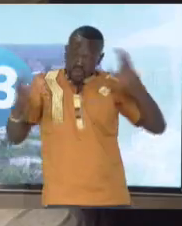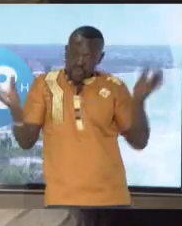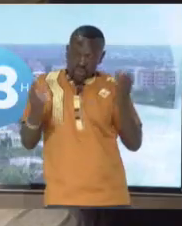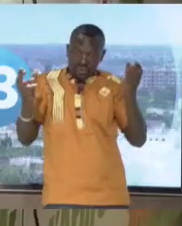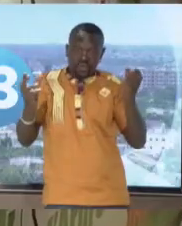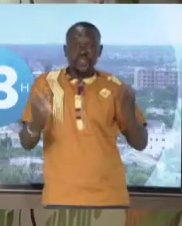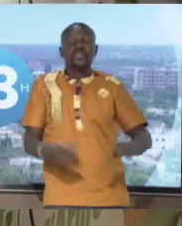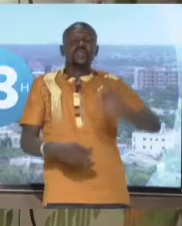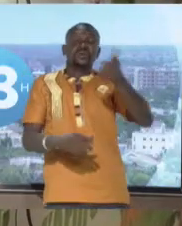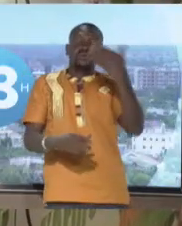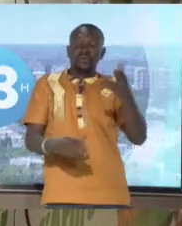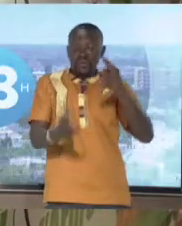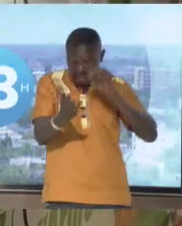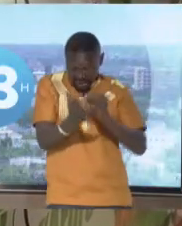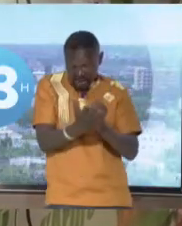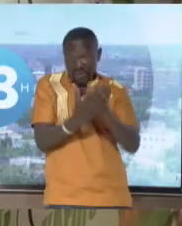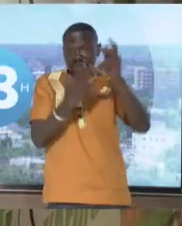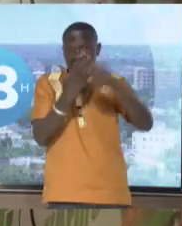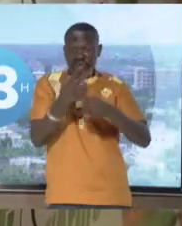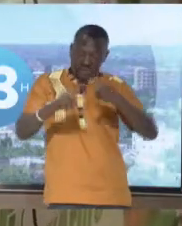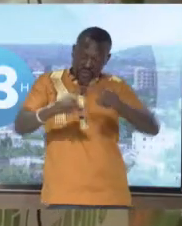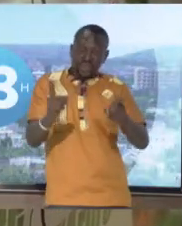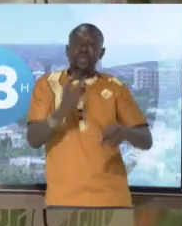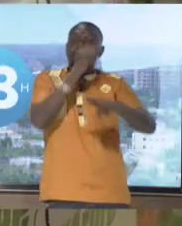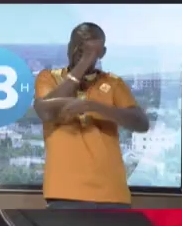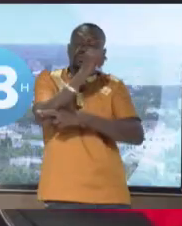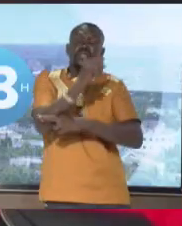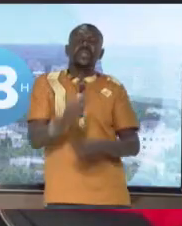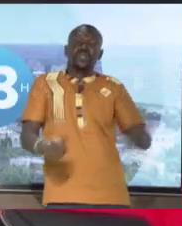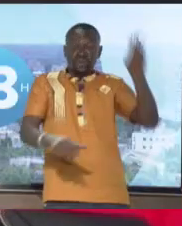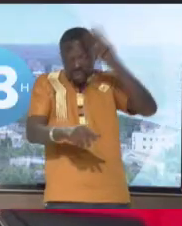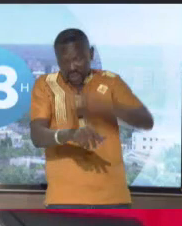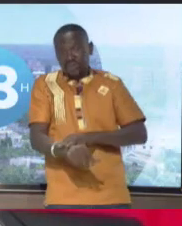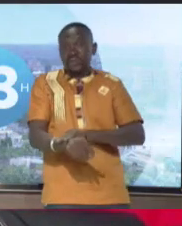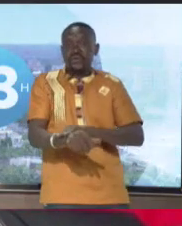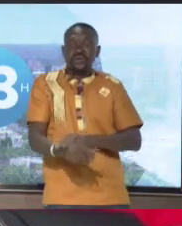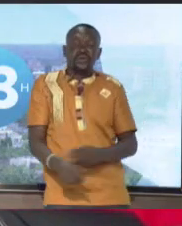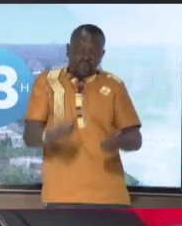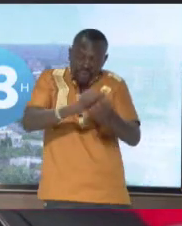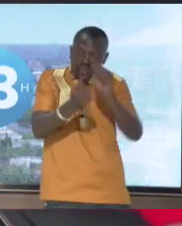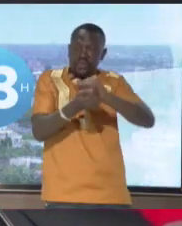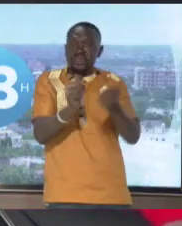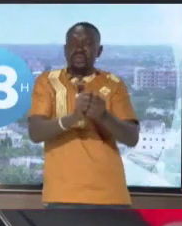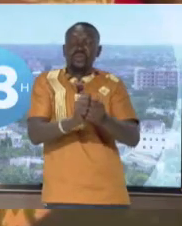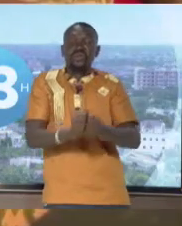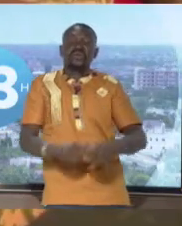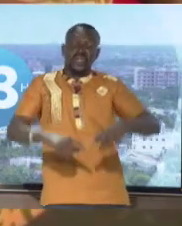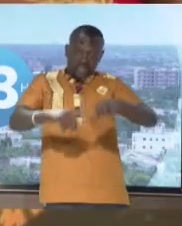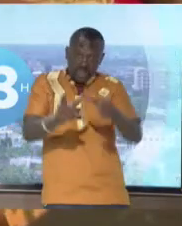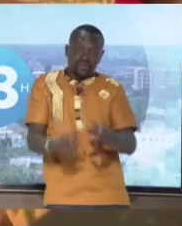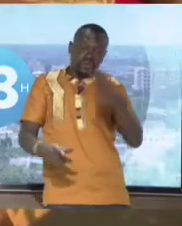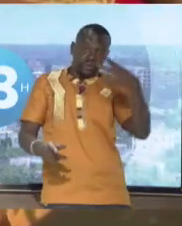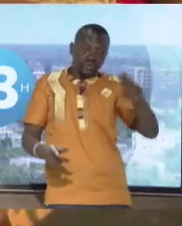juillet dans les différentes régions du Burkina. L'accent sera mis sur la réhabilitation de la ceinture verte de